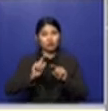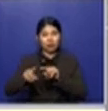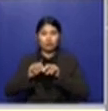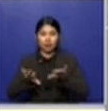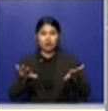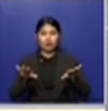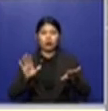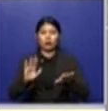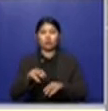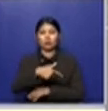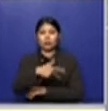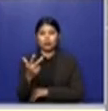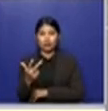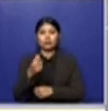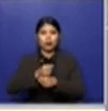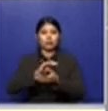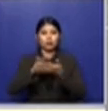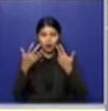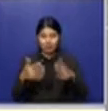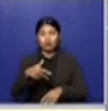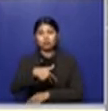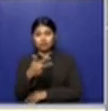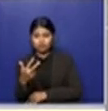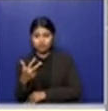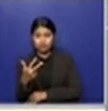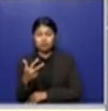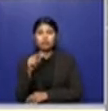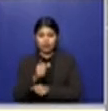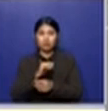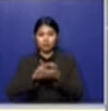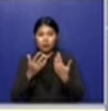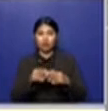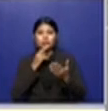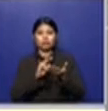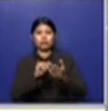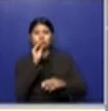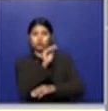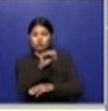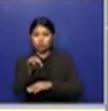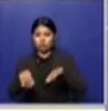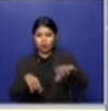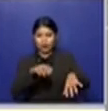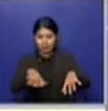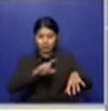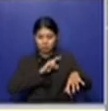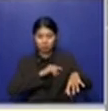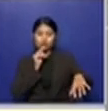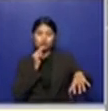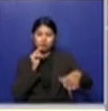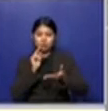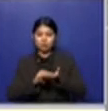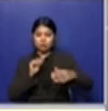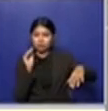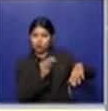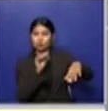ผยแพร่ของไทย BS ที่ทำแล้วเนี่ยนะครับที่ท่านทำนะครับไปยังหน่วยงานและที่เกี่ยวข้องนะครับที่มีหน้าที่และอำน